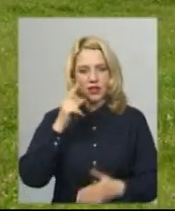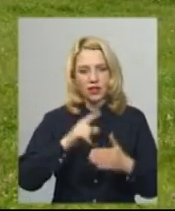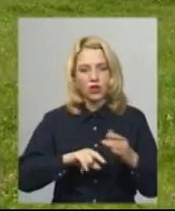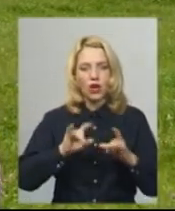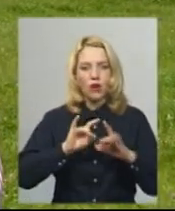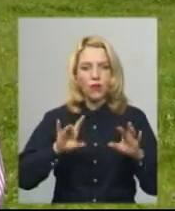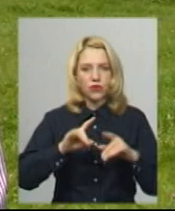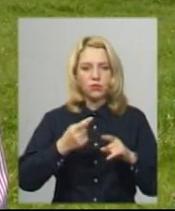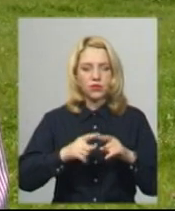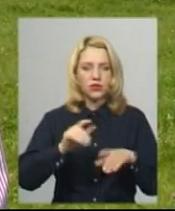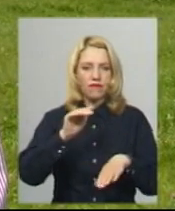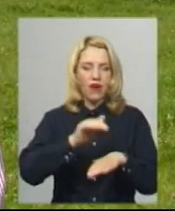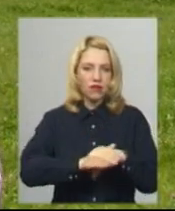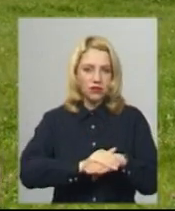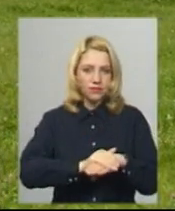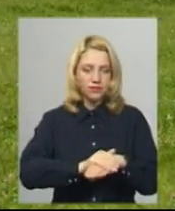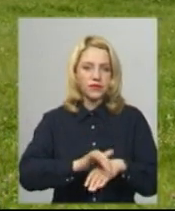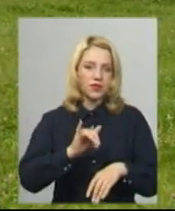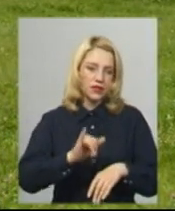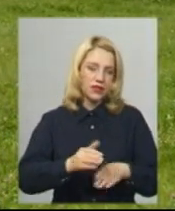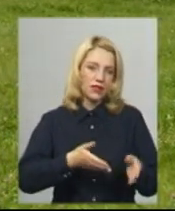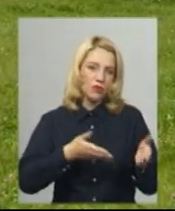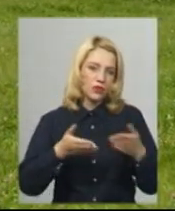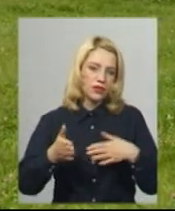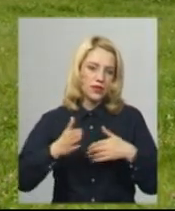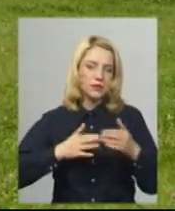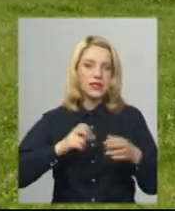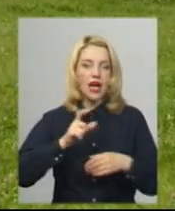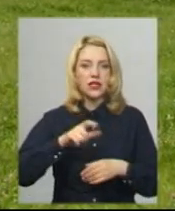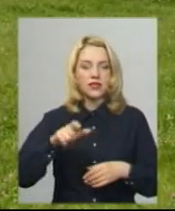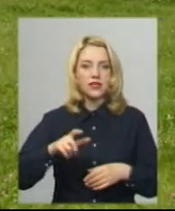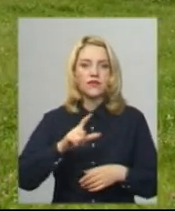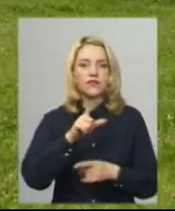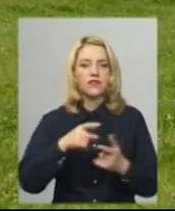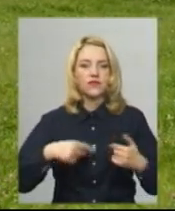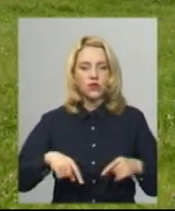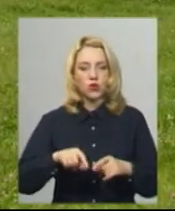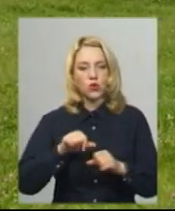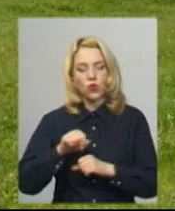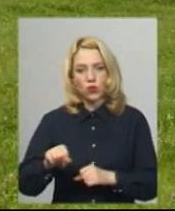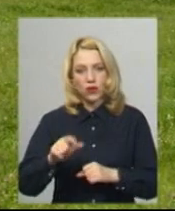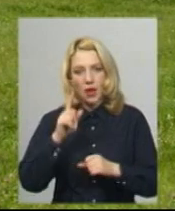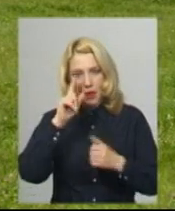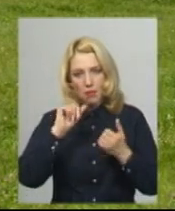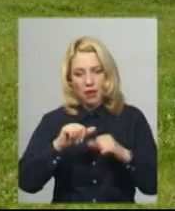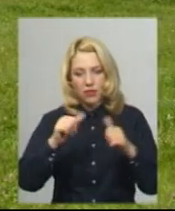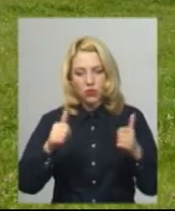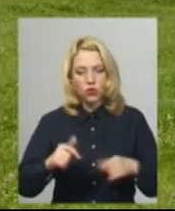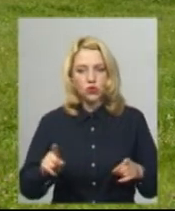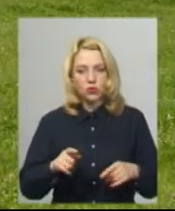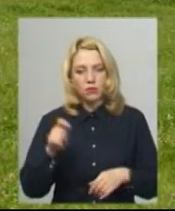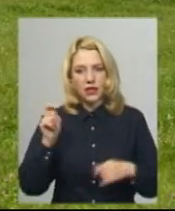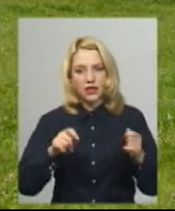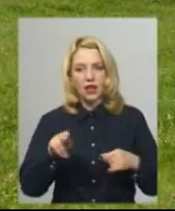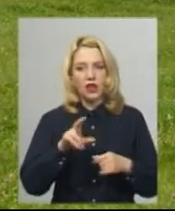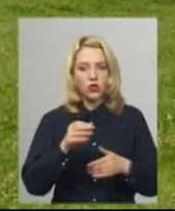повідомили про цей факт і запросили спеціалістів з відділу охорони пам'яток, що приїхали до нас, зробили